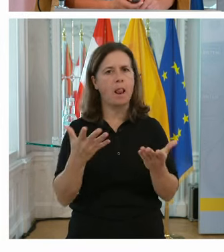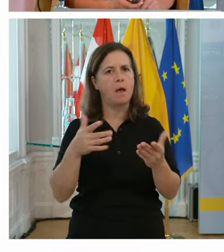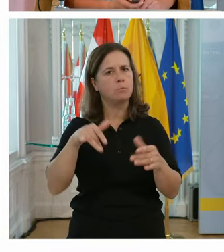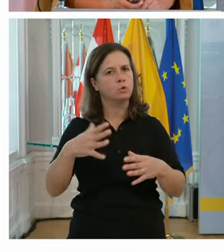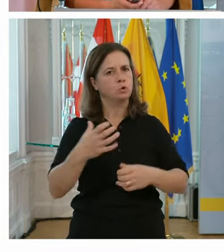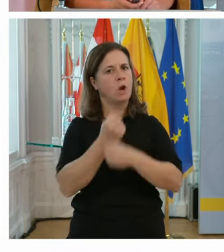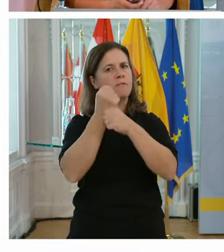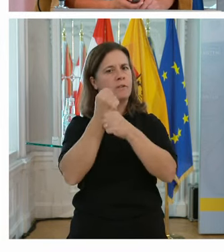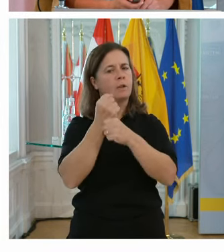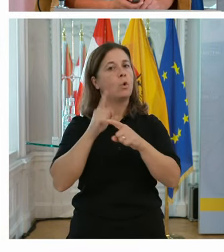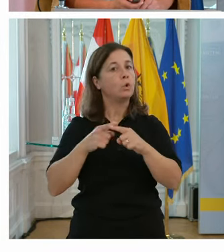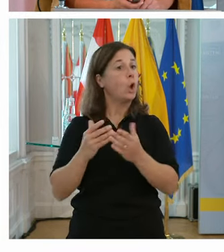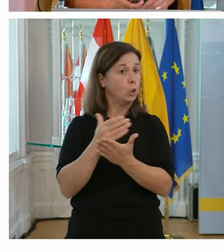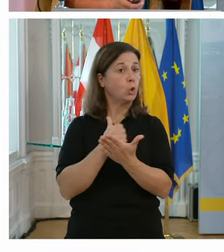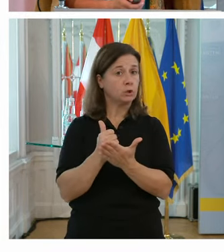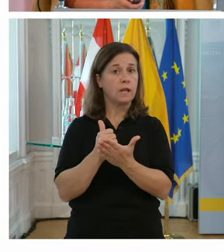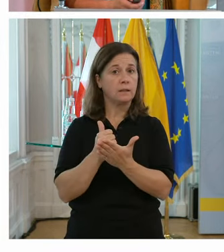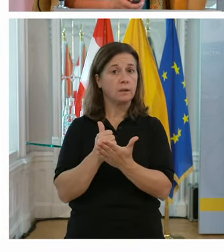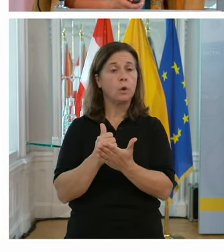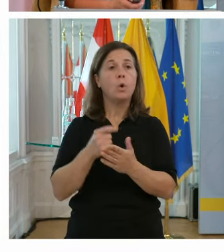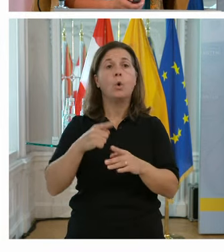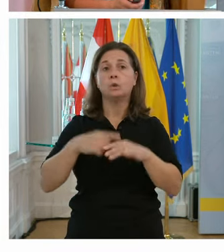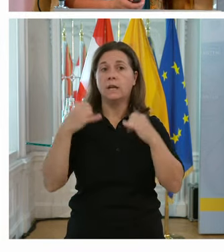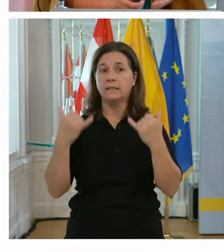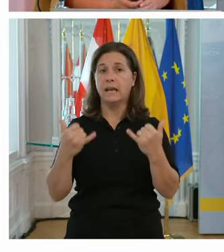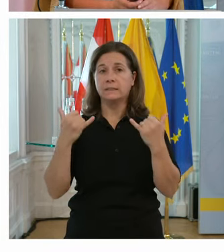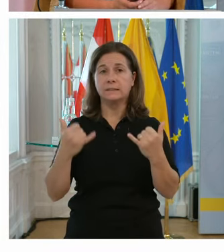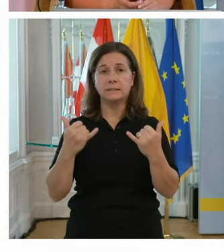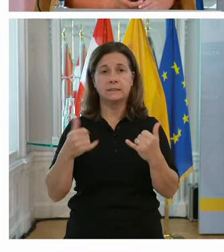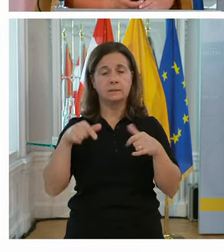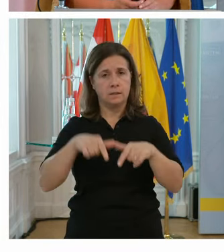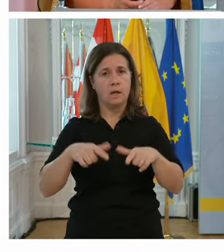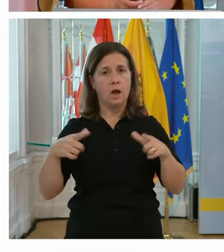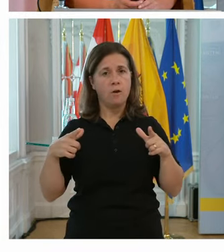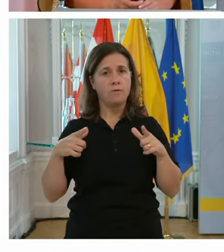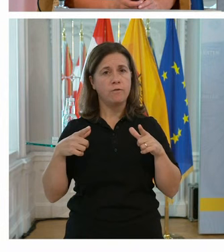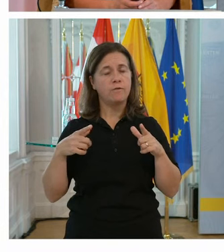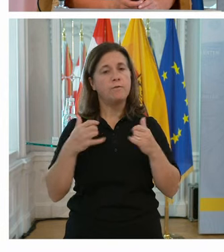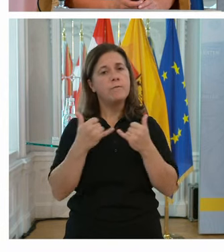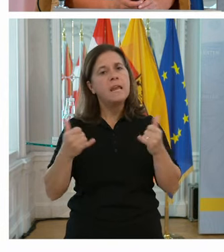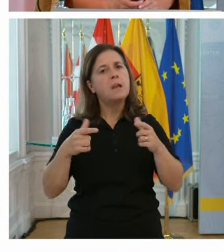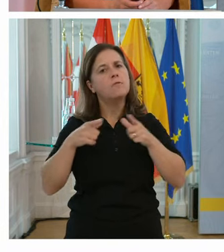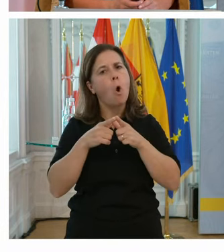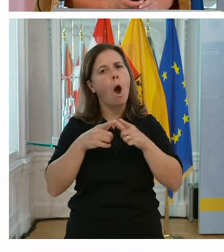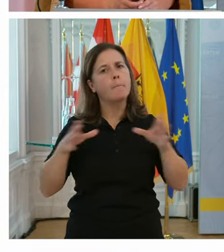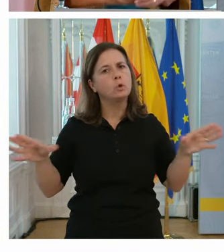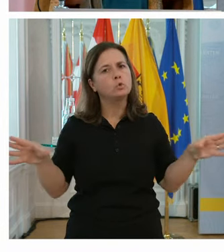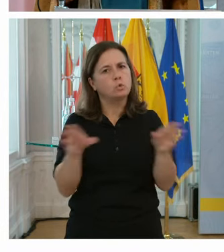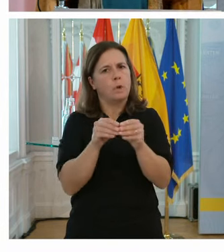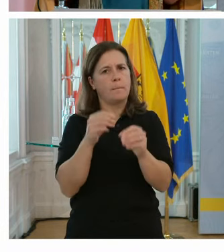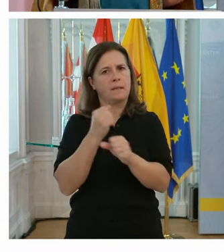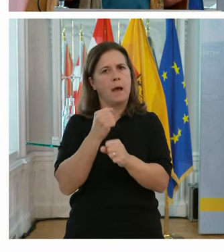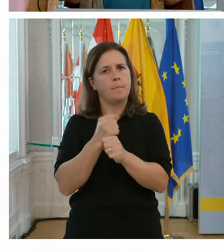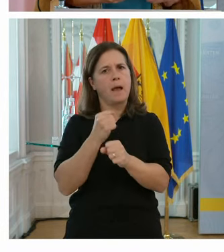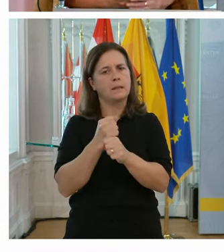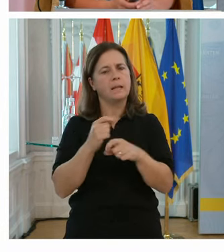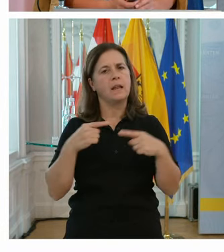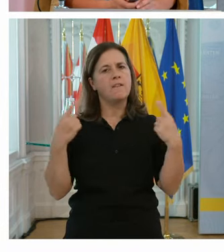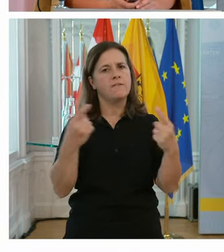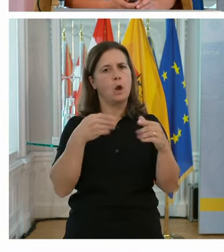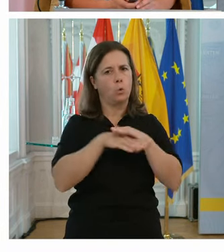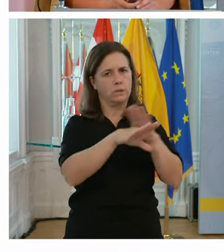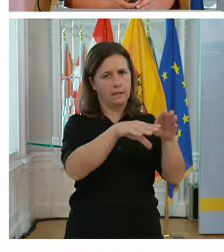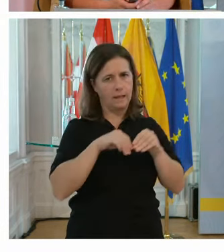schaffen und auch nutzen kann, um hier in einer Form zusammenzuarbeiten, dass wir als